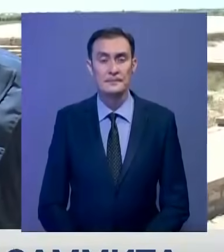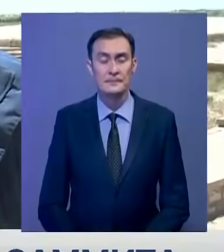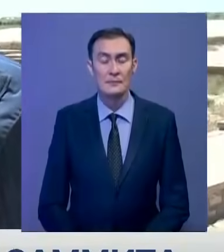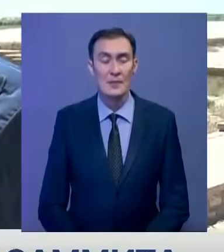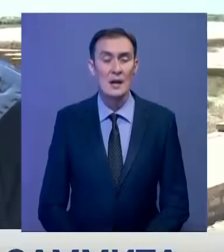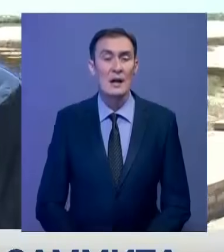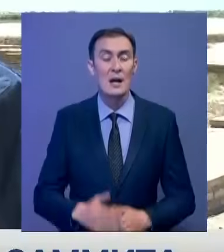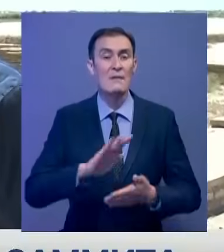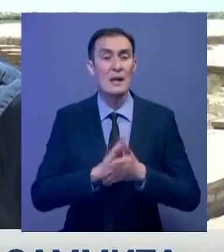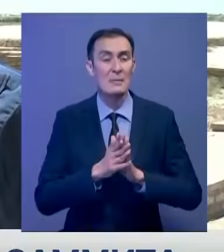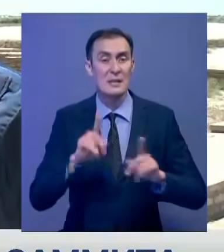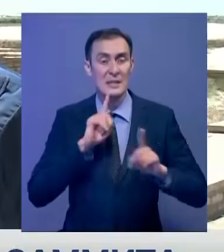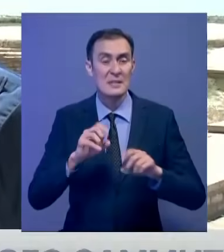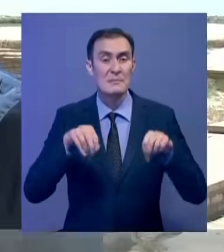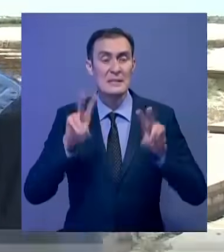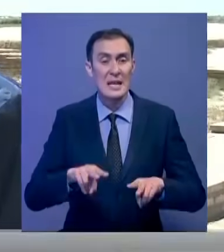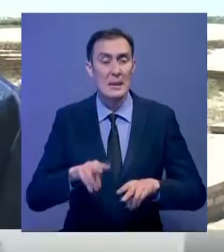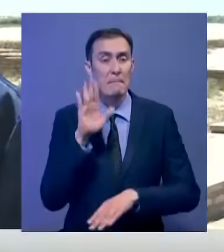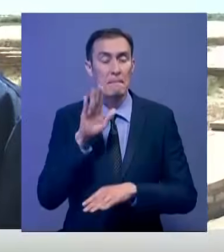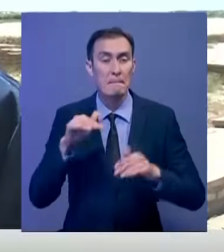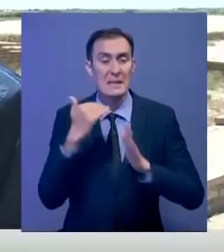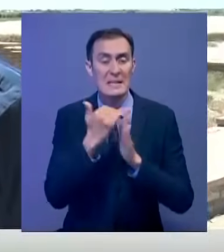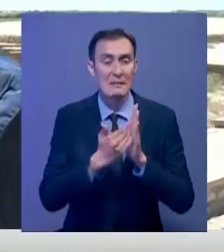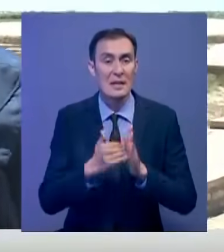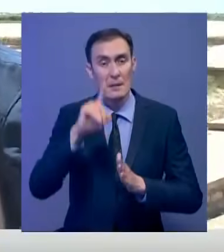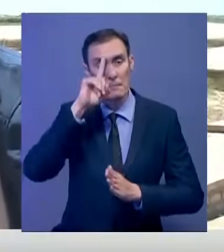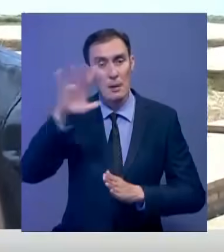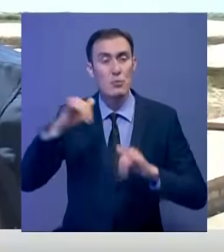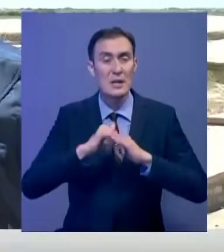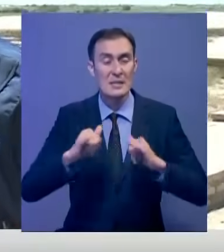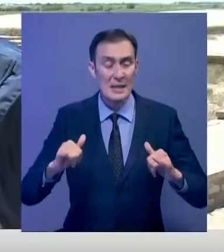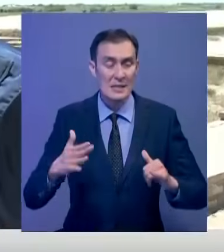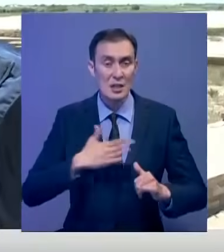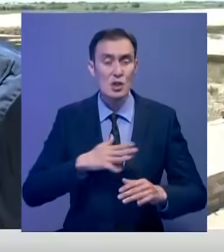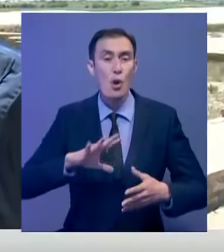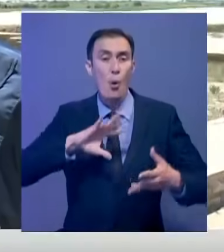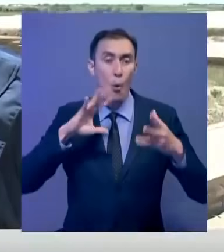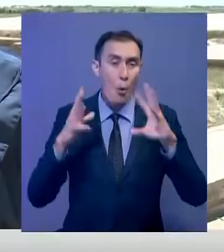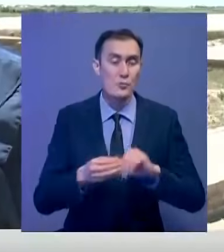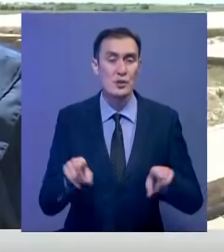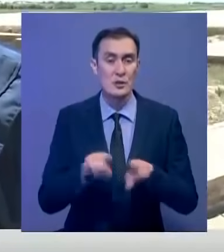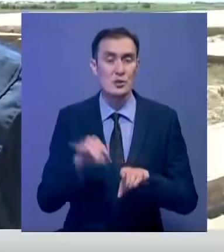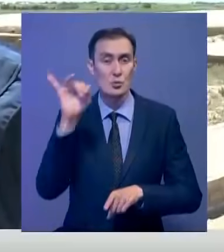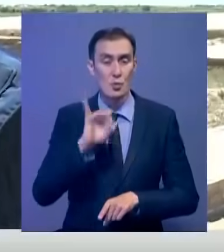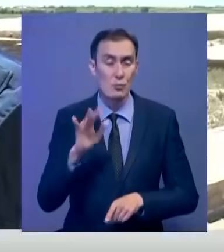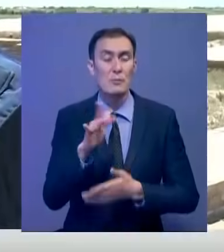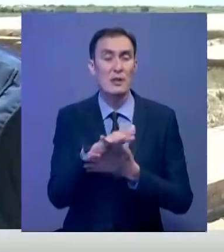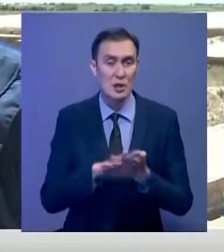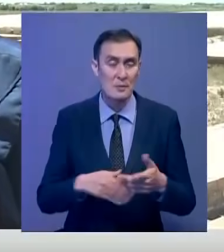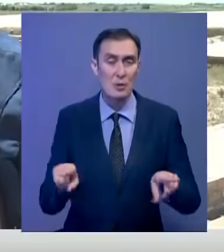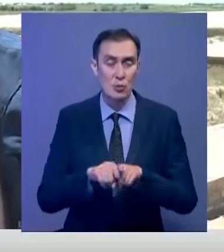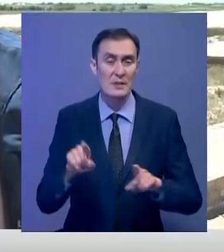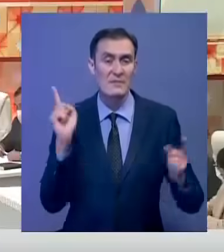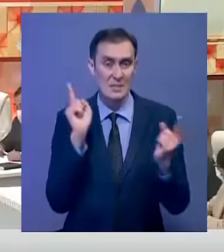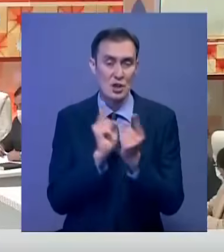В рамках саммита мы разработали специальное постановление. Его цель – популяризация в наших странах нашей общей истории. В будущем мы продолжим проводить